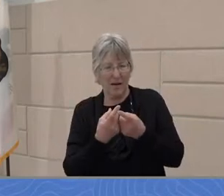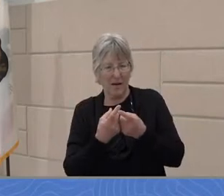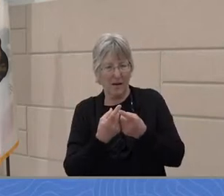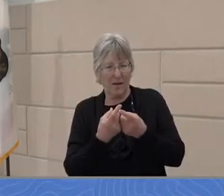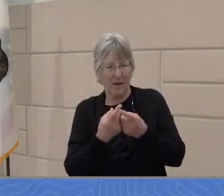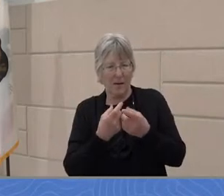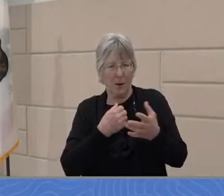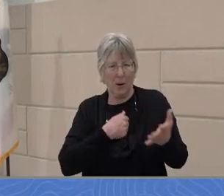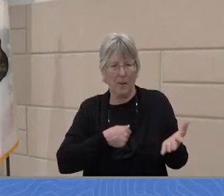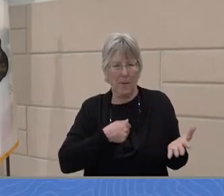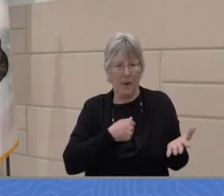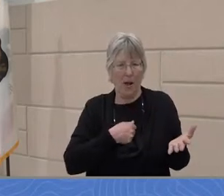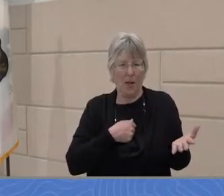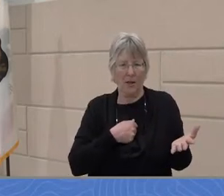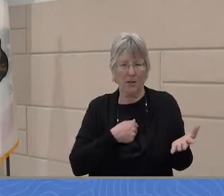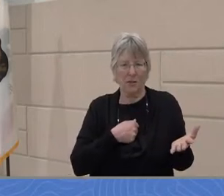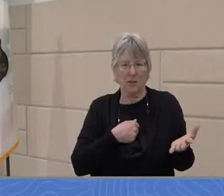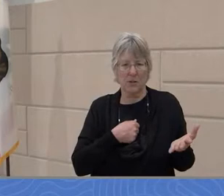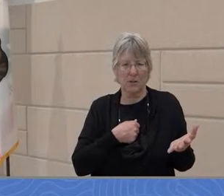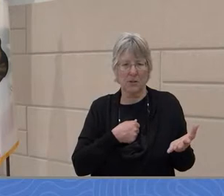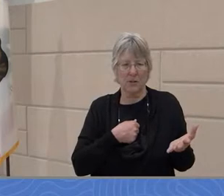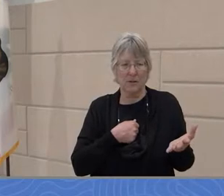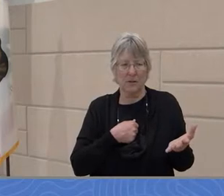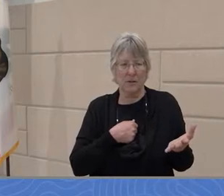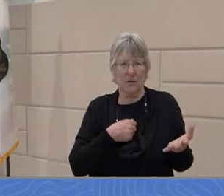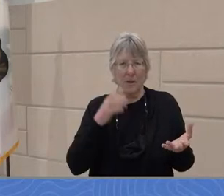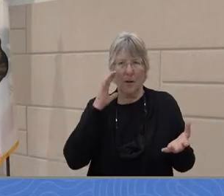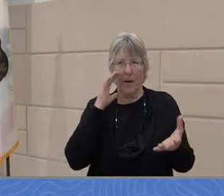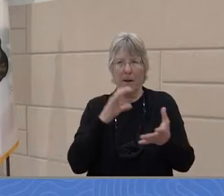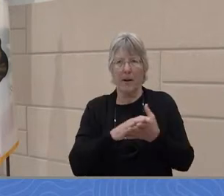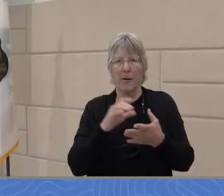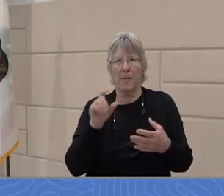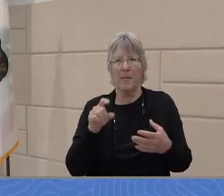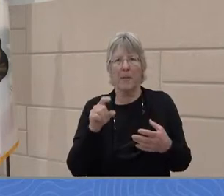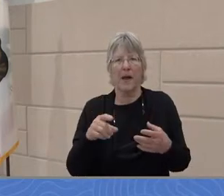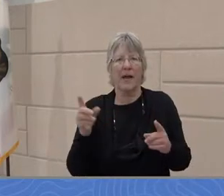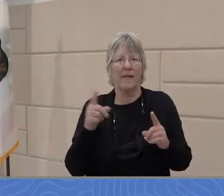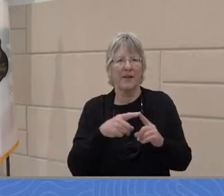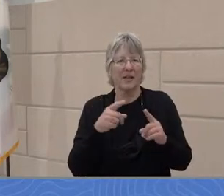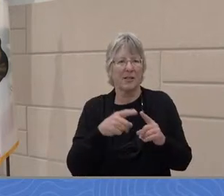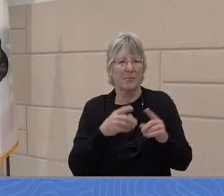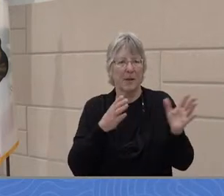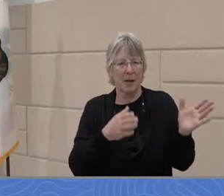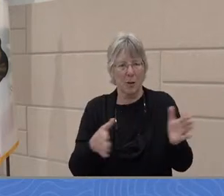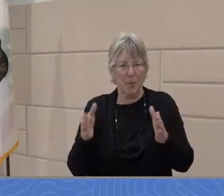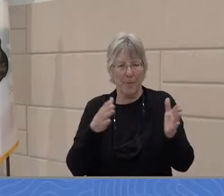มียนภาษาปรามเพรอยในสหรัฐอเมริกานักลงสลามหาประชาไล